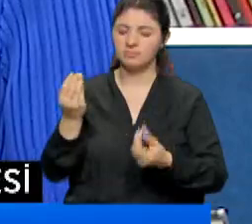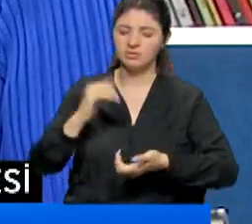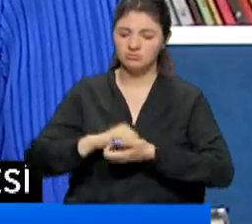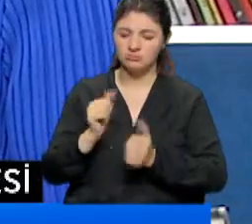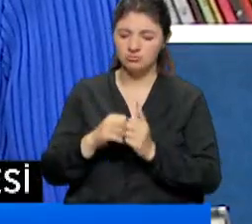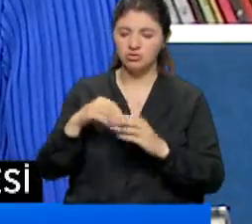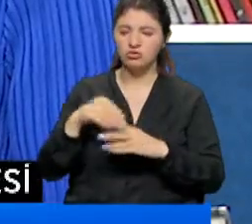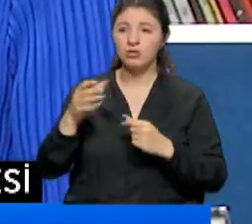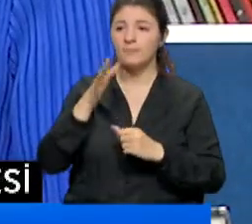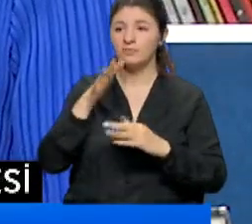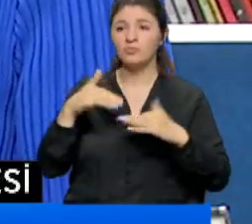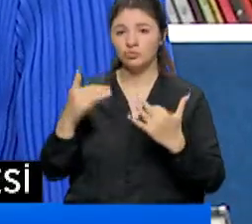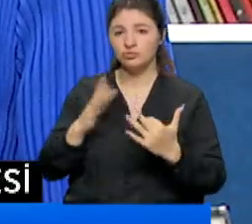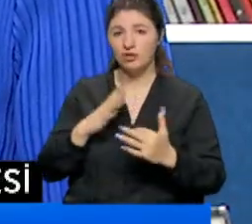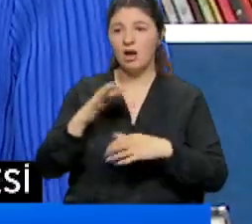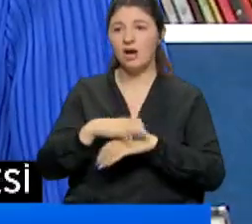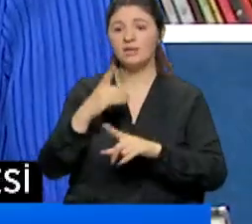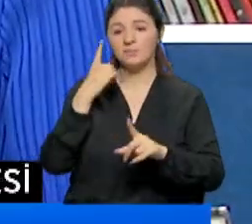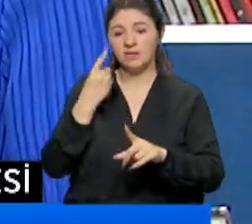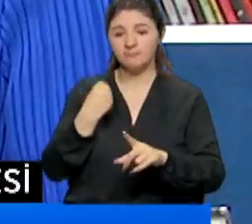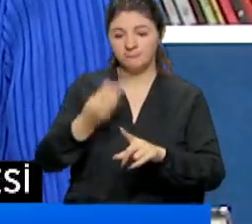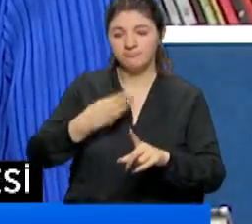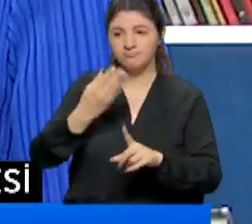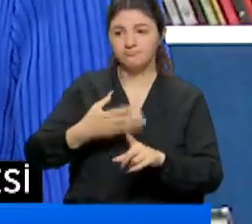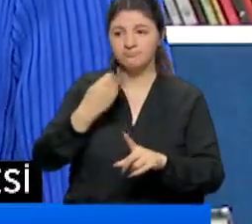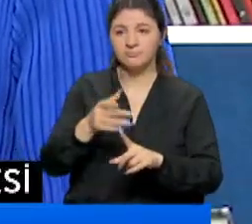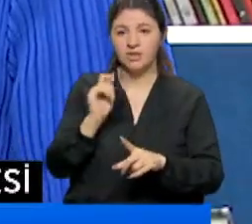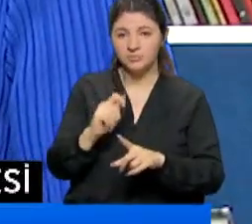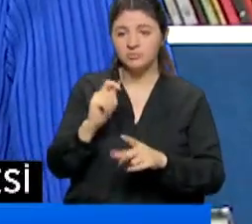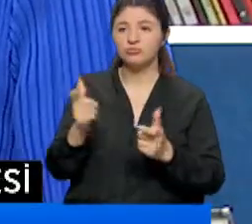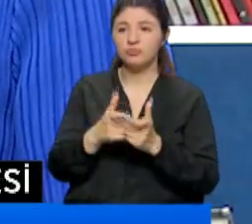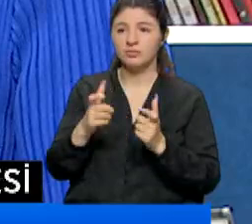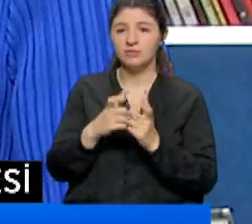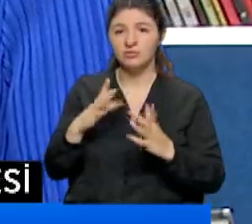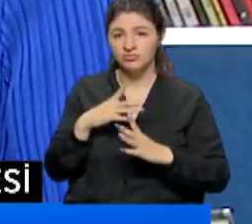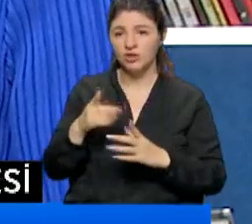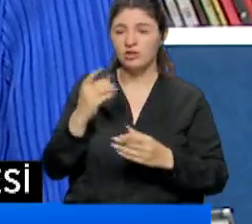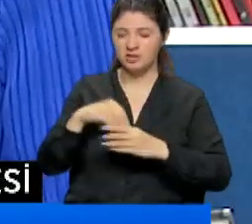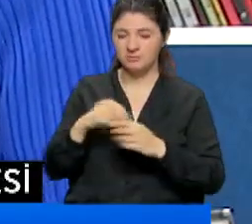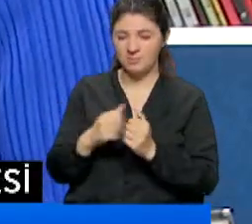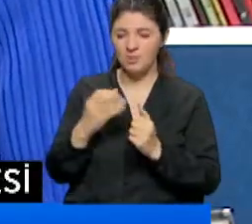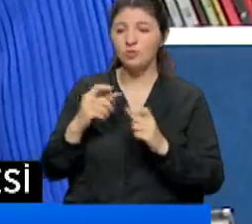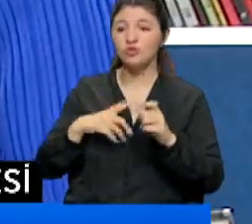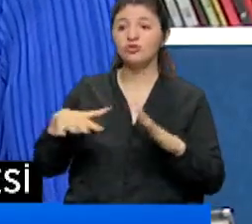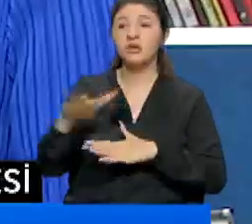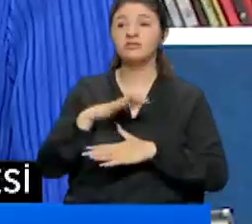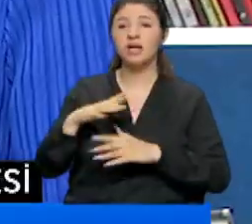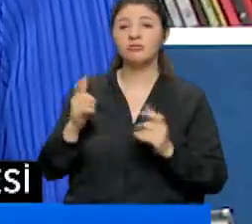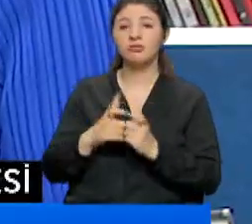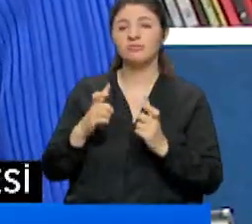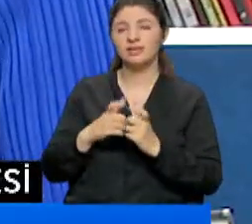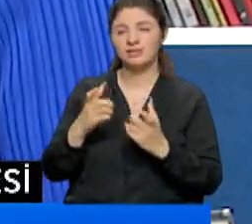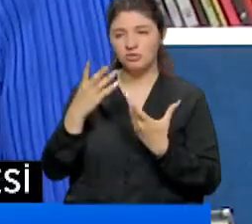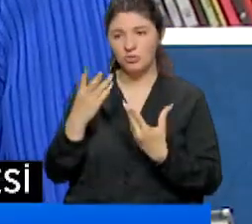içinde çalışıyoruz bilimsel kurumlarımız var hastalara bilgi aktardığımız toplantılarımız var onlarla iç içe olduğumuz sosyal